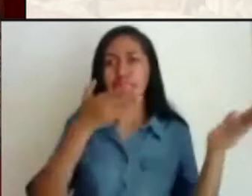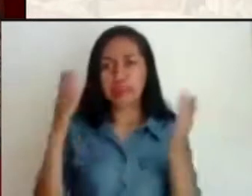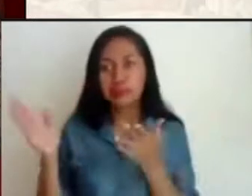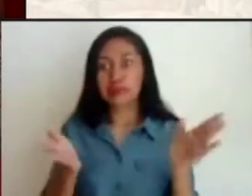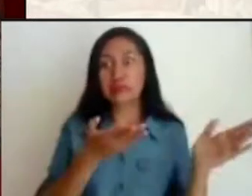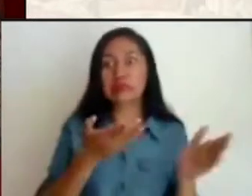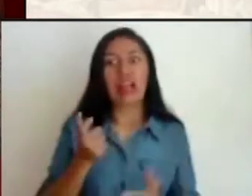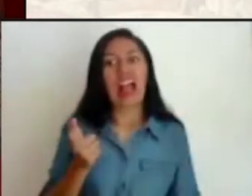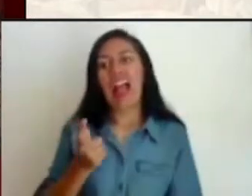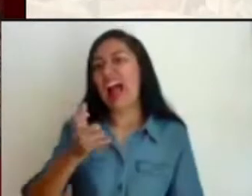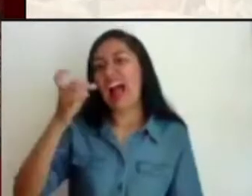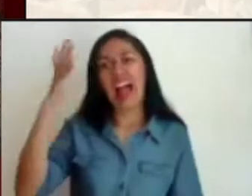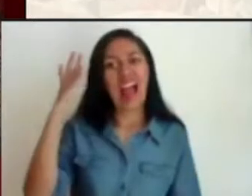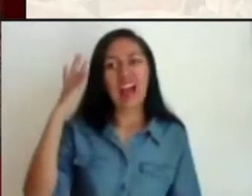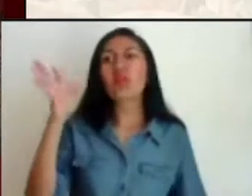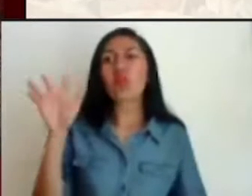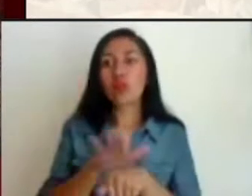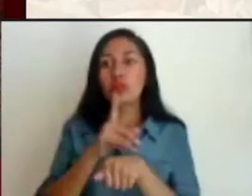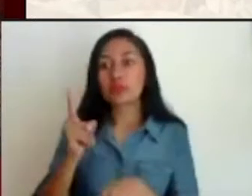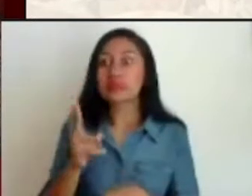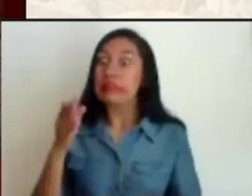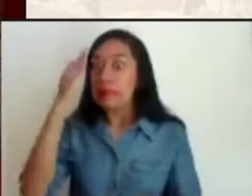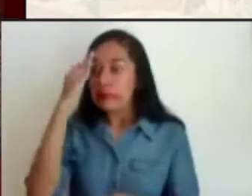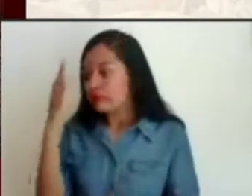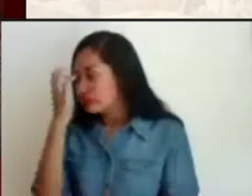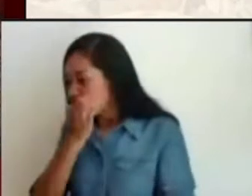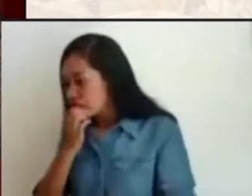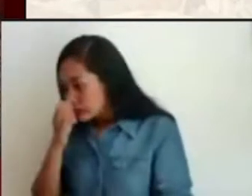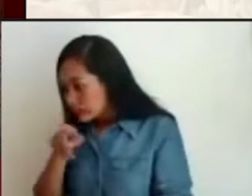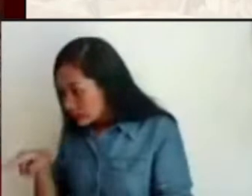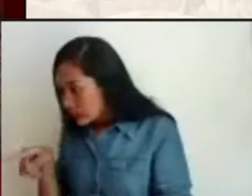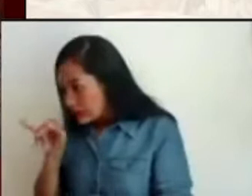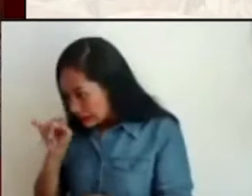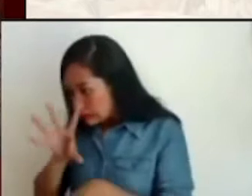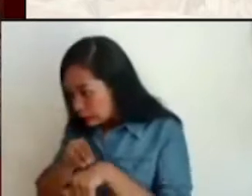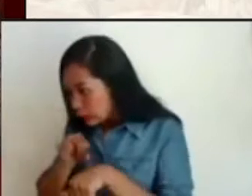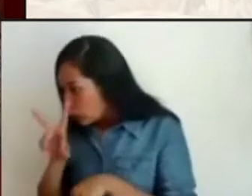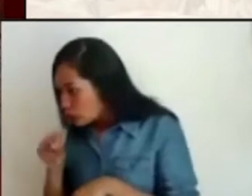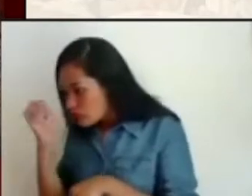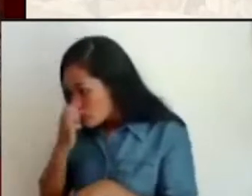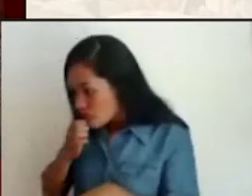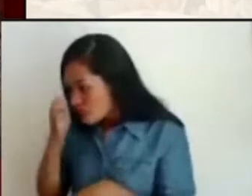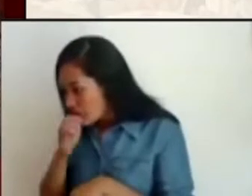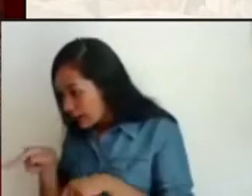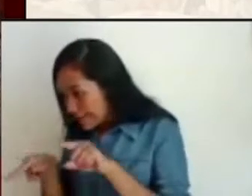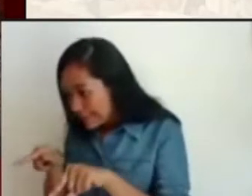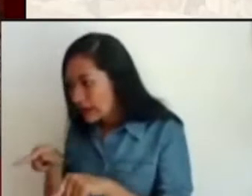contagio y de manera que pudieran circular libremente por las ciudades. Esto aumentaba inmensamente el precio.